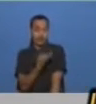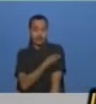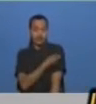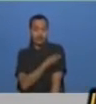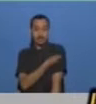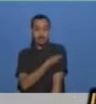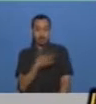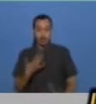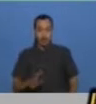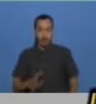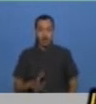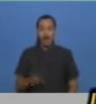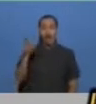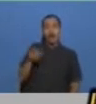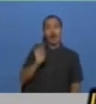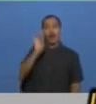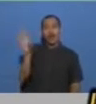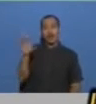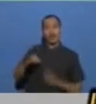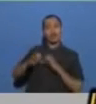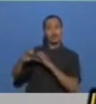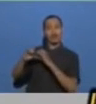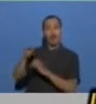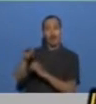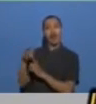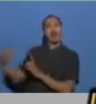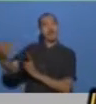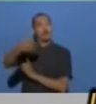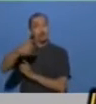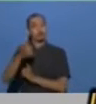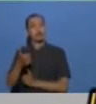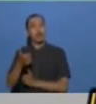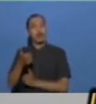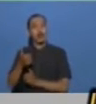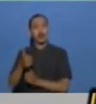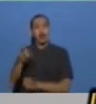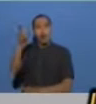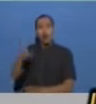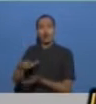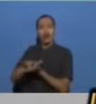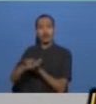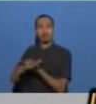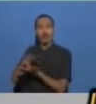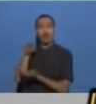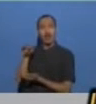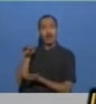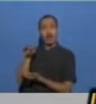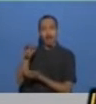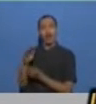orang lain, orang yang kita cintai, orang yang rentan, orang yang tidak bisa, artinya yang